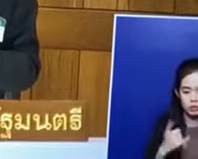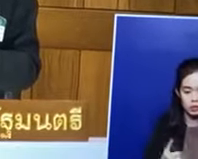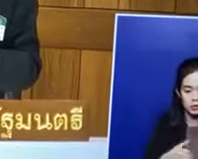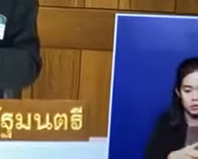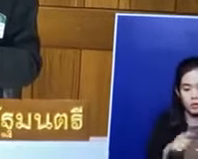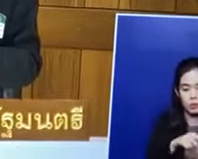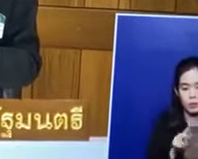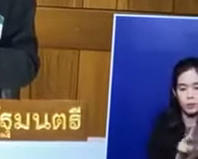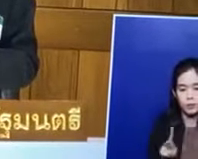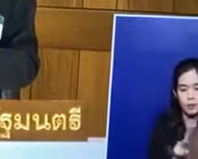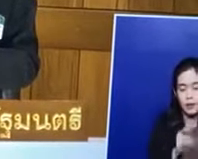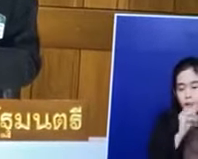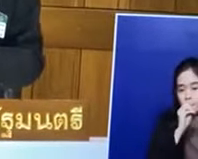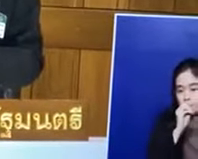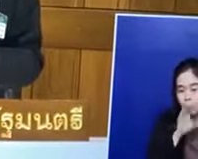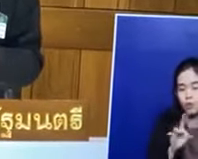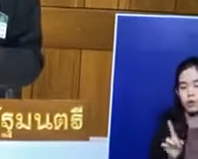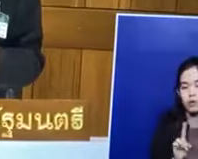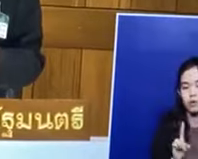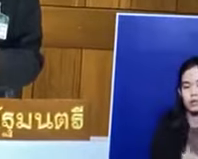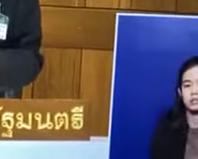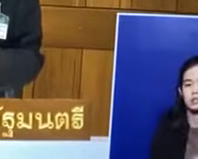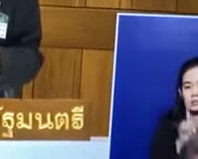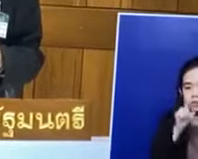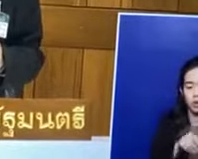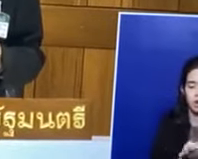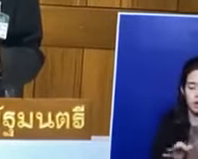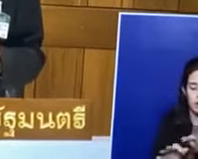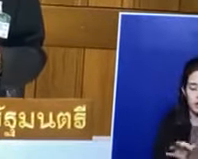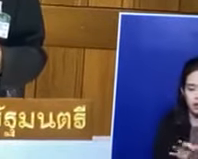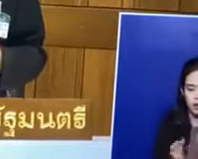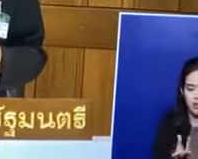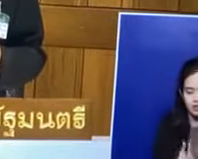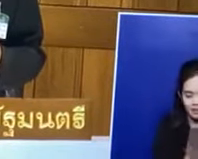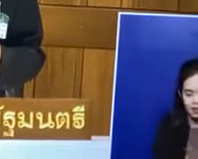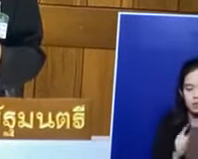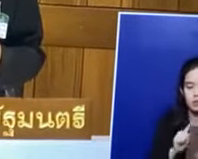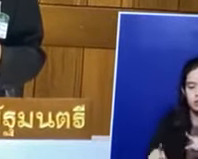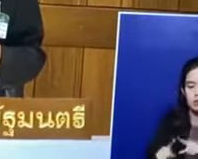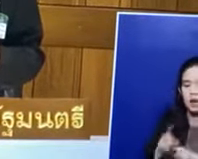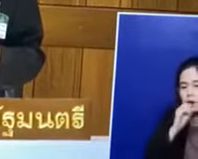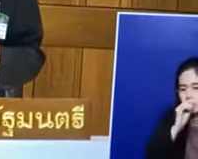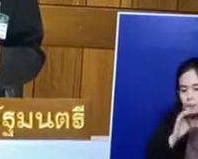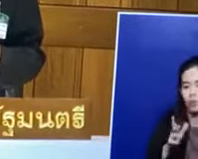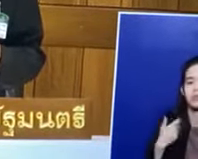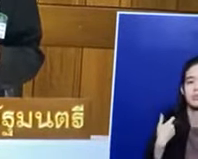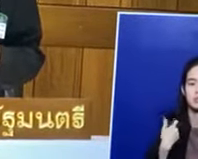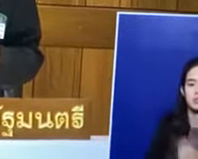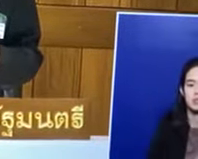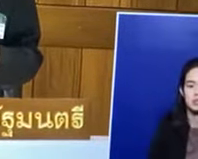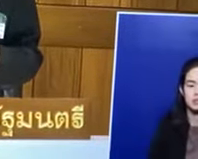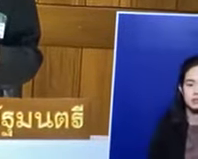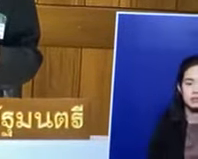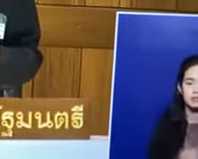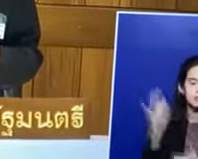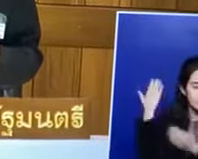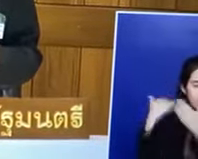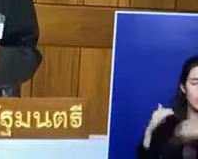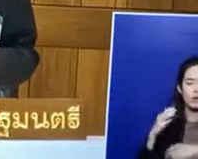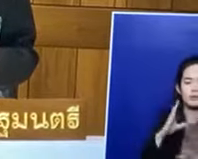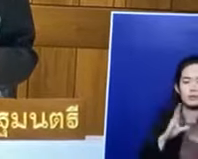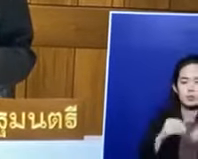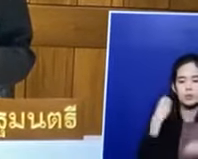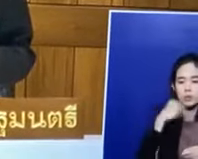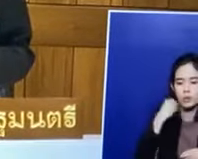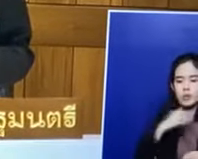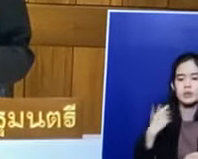าได้มีโอกาสชี้แจงนะครับก็ผมไม่ได้มีการประชุมเกือบในการประชุมทุกเดือนที่ผ่านมานะครับของคณะ